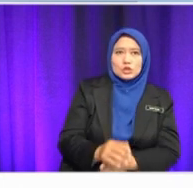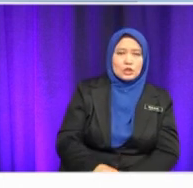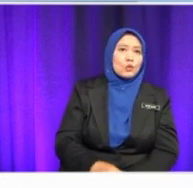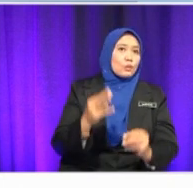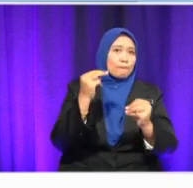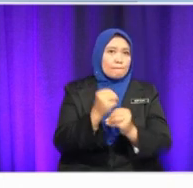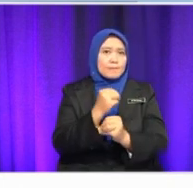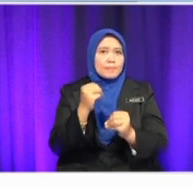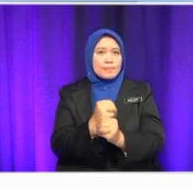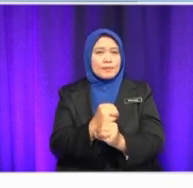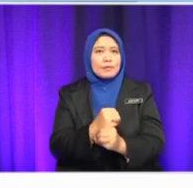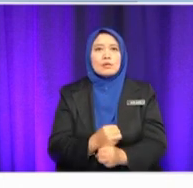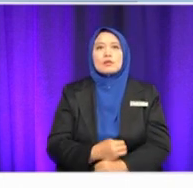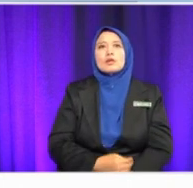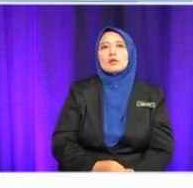matematika